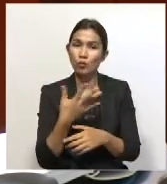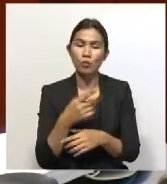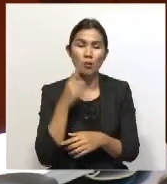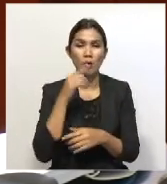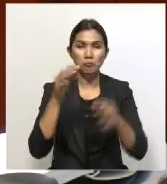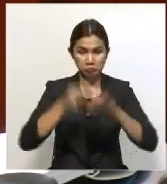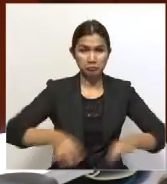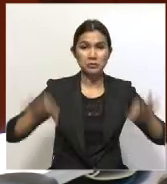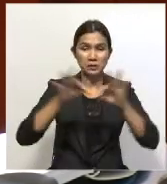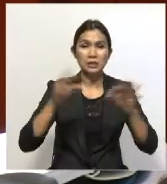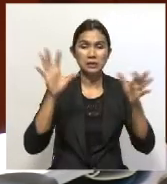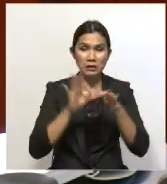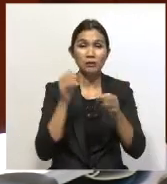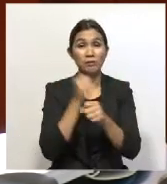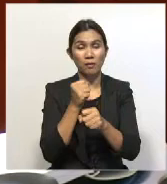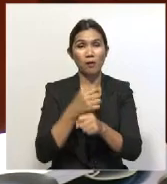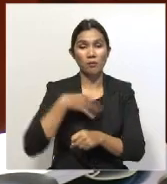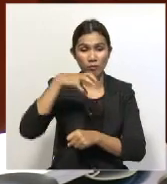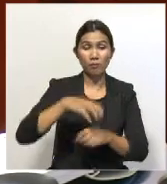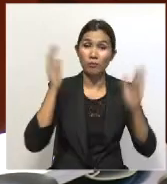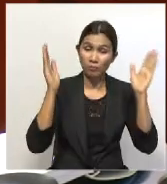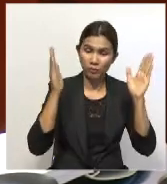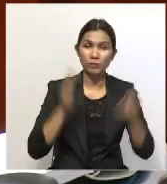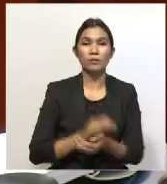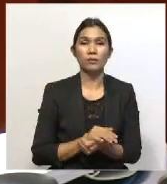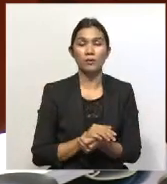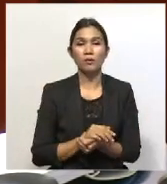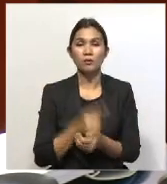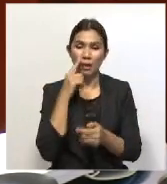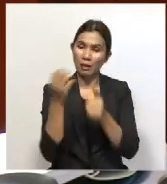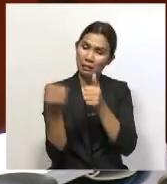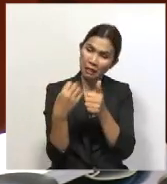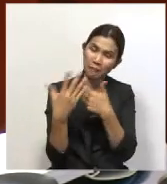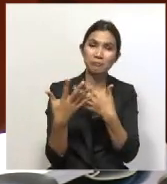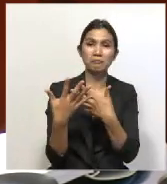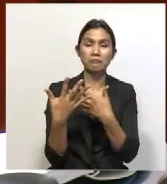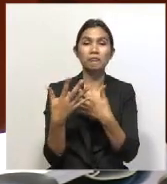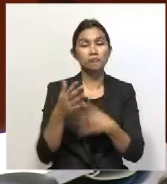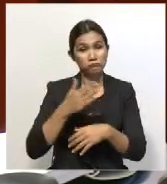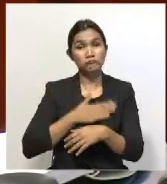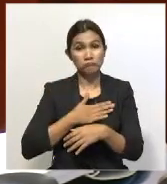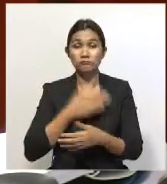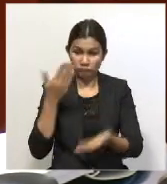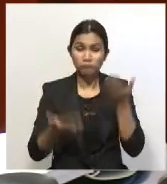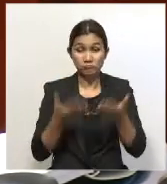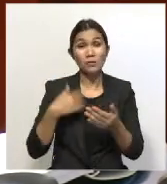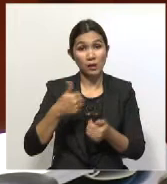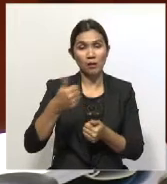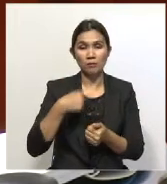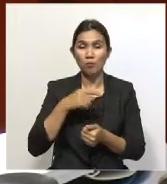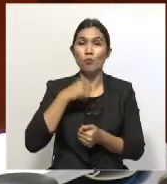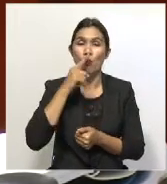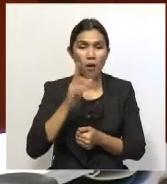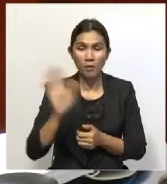ให้ความสำคัญกับการปฏิบัติงานของกรมประชาสัมพันธ์เข้ามาคอมเมนต์กันผมก็ตามใจผู้จัดไม่ขัดใจ